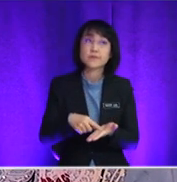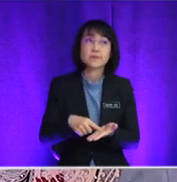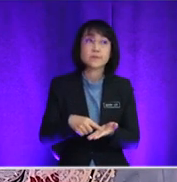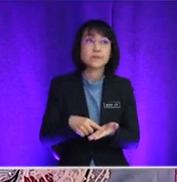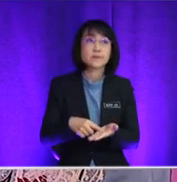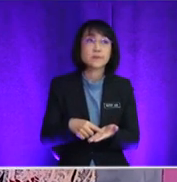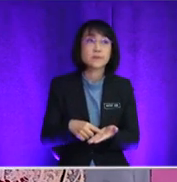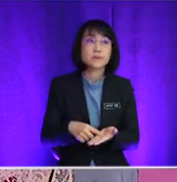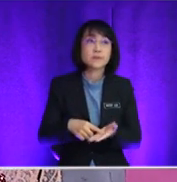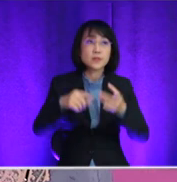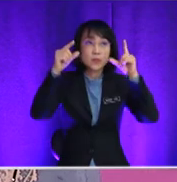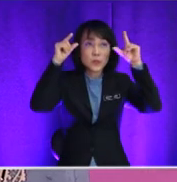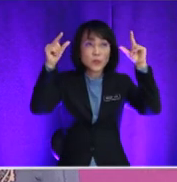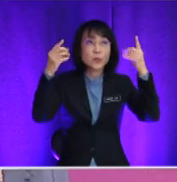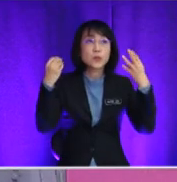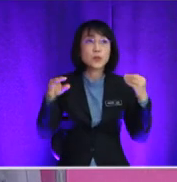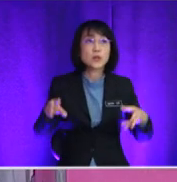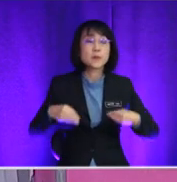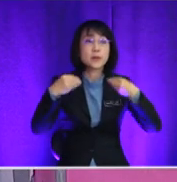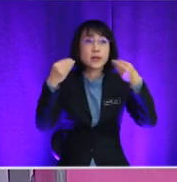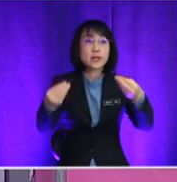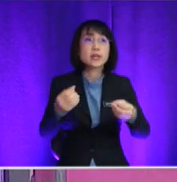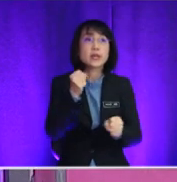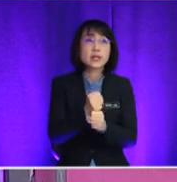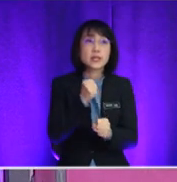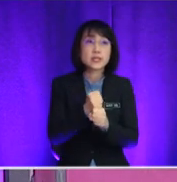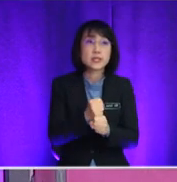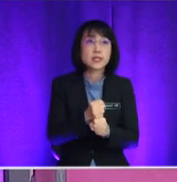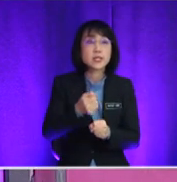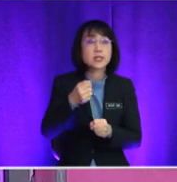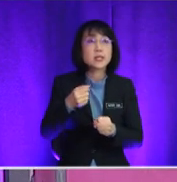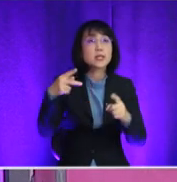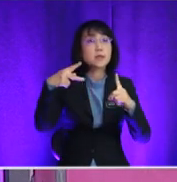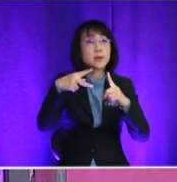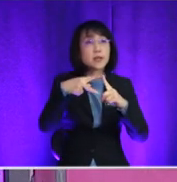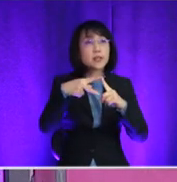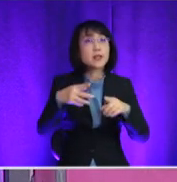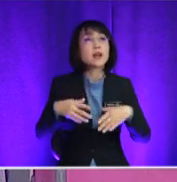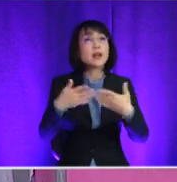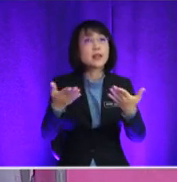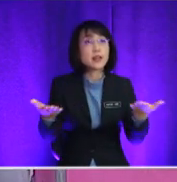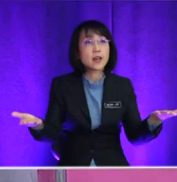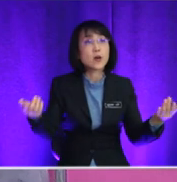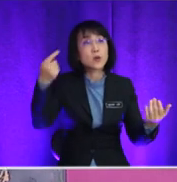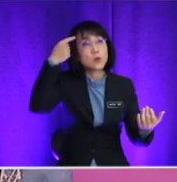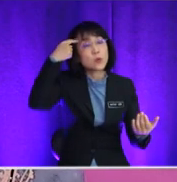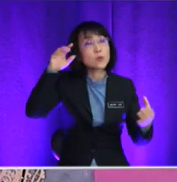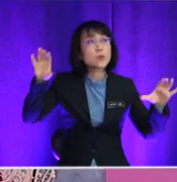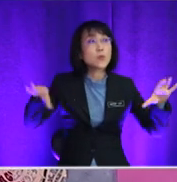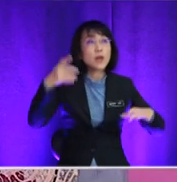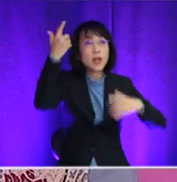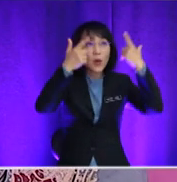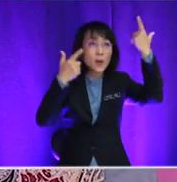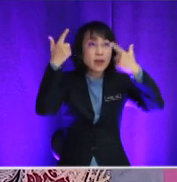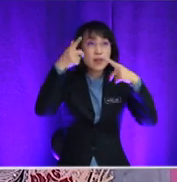memberikan tugas saya kepada anda dan untuk membuat lawatan ke sebuah pasar minggu bagi membuat penilaian tentang